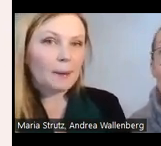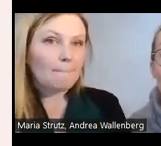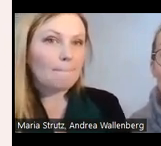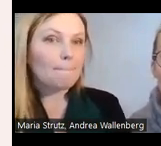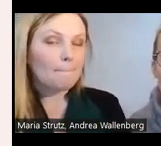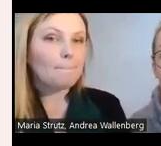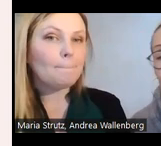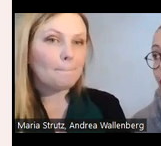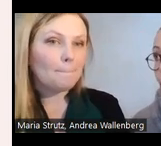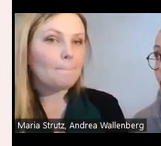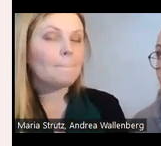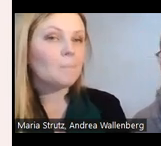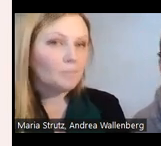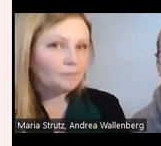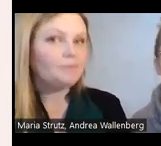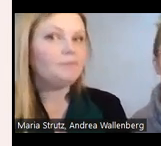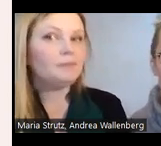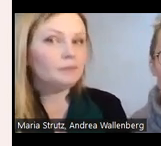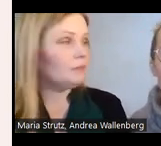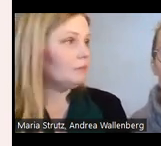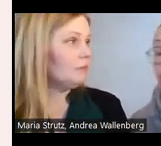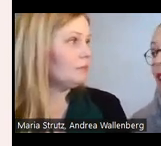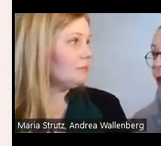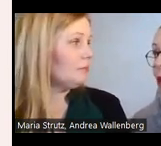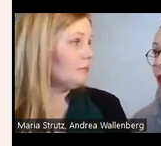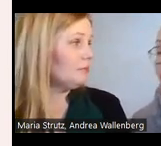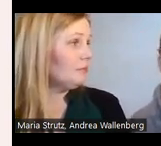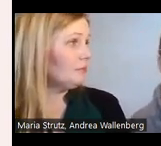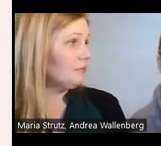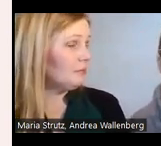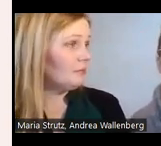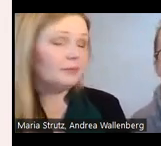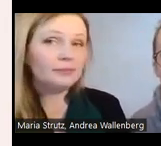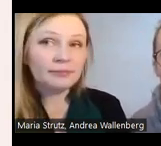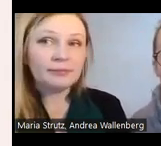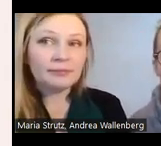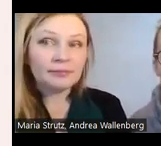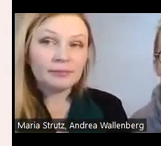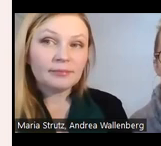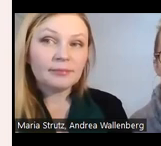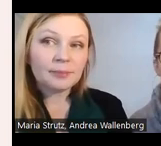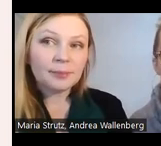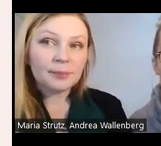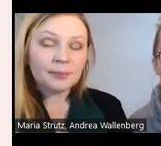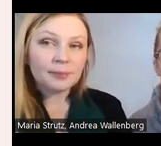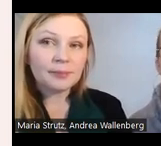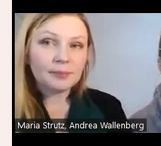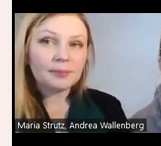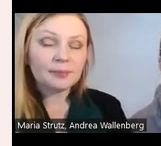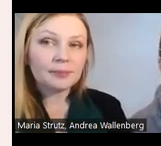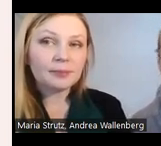man sig bara av dem. Hellre få än inga alls. Mm. Så tänker vi. Och hellre att man kommer igång än att man gör det